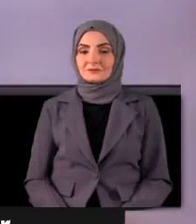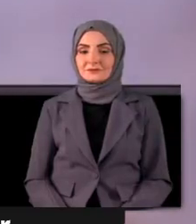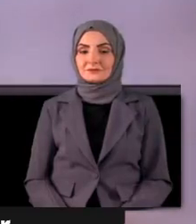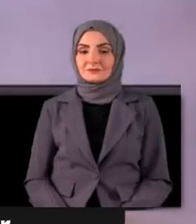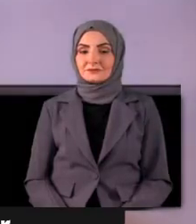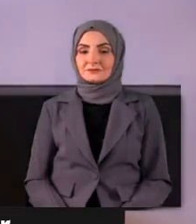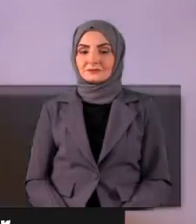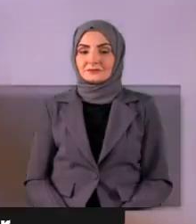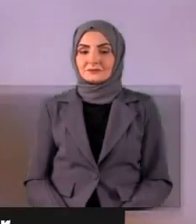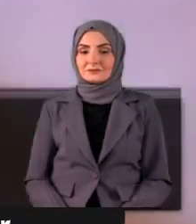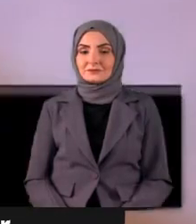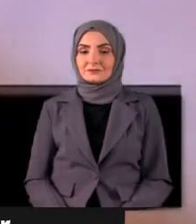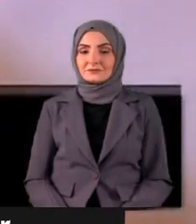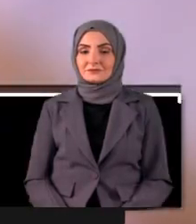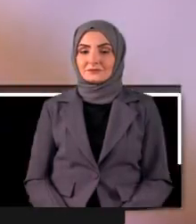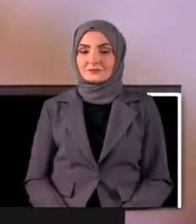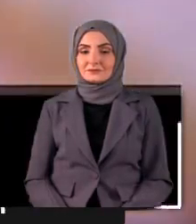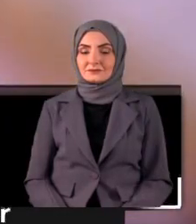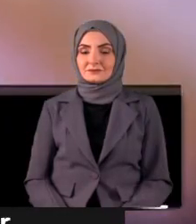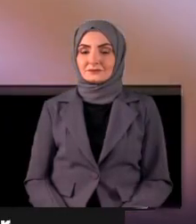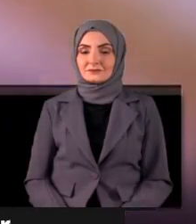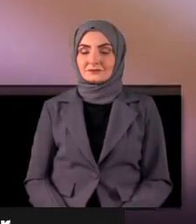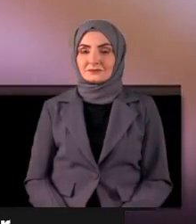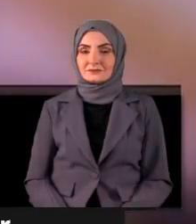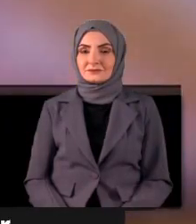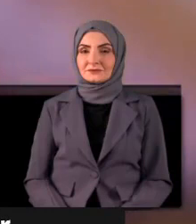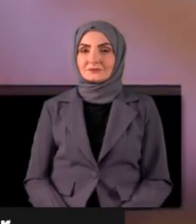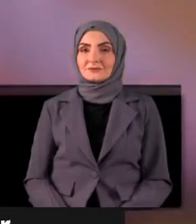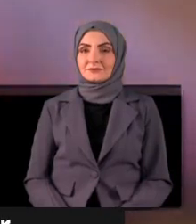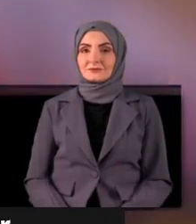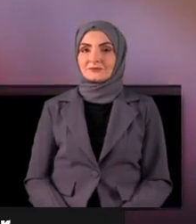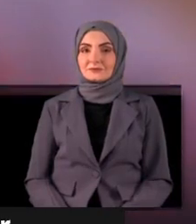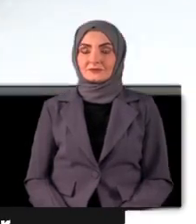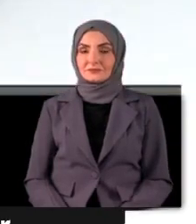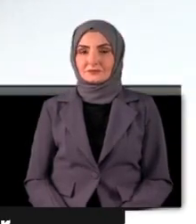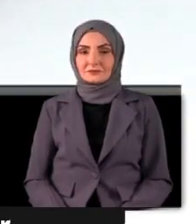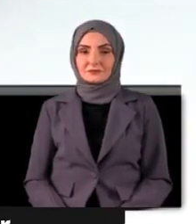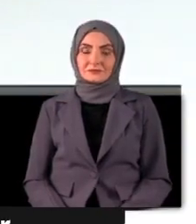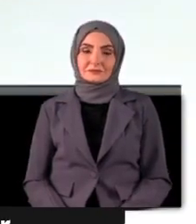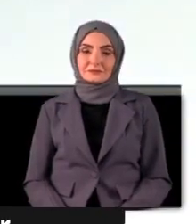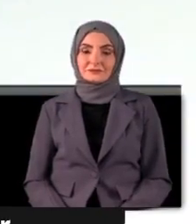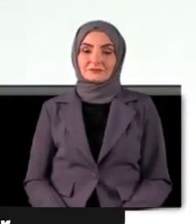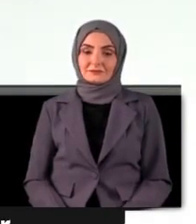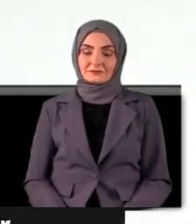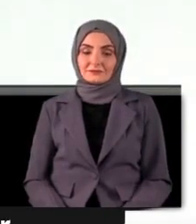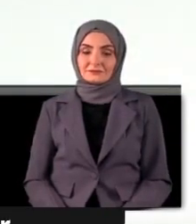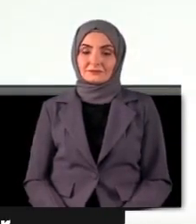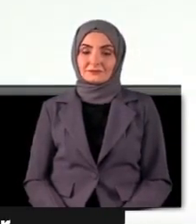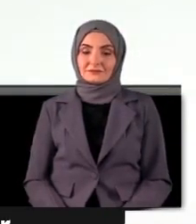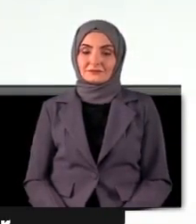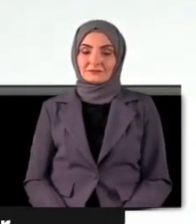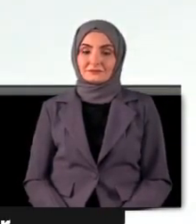Ama babam öldü, öldü. Nasıl da baktı, gitsek mi gidi hiçbir şey. Sesimi duyuyorsan